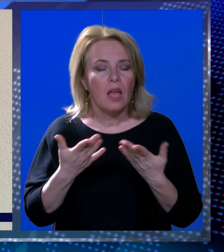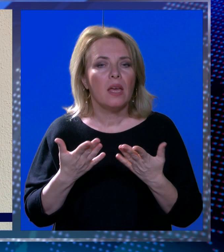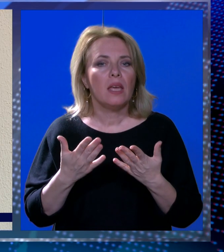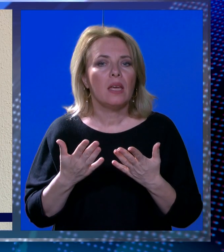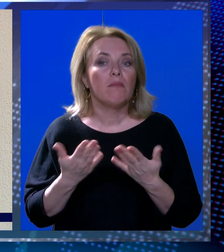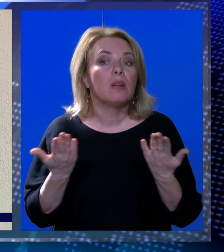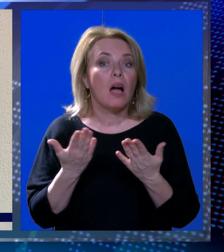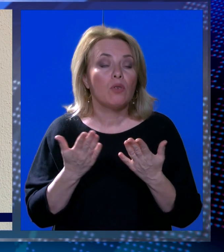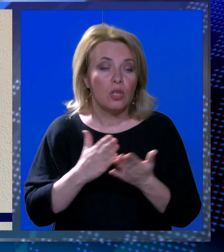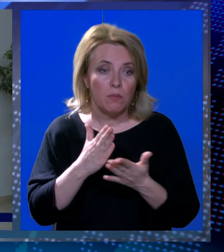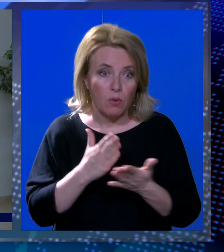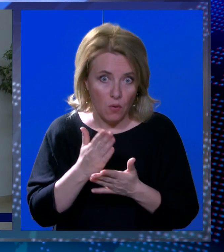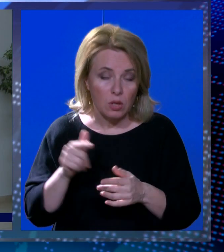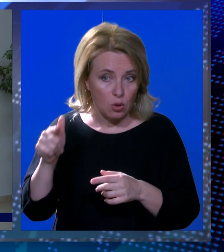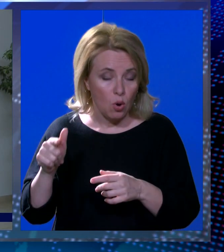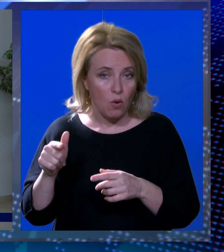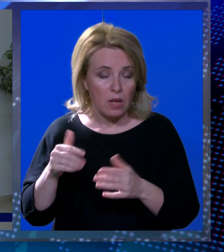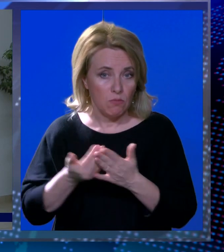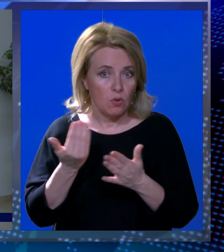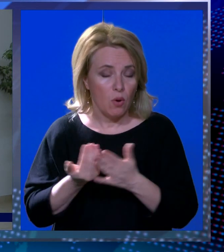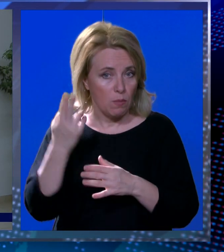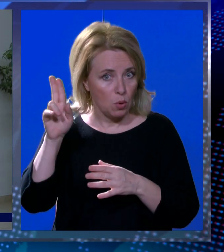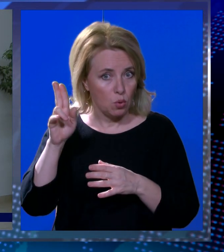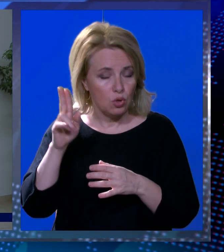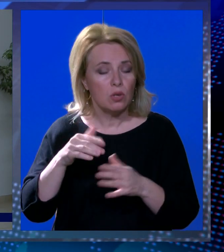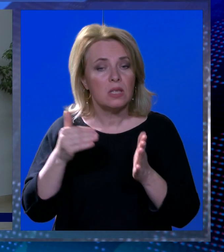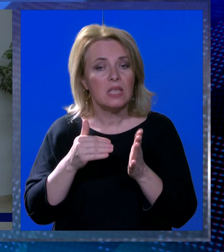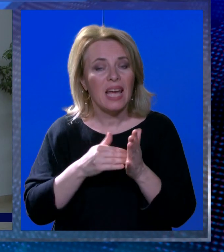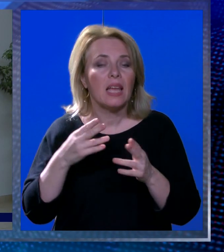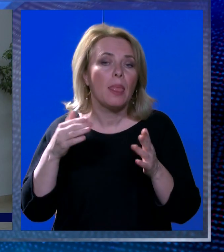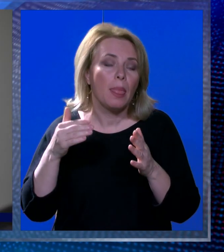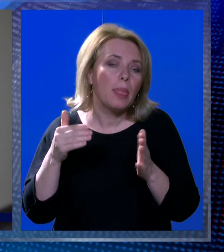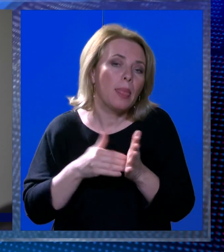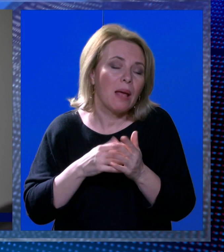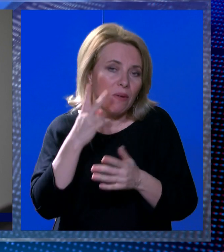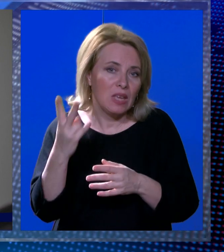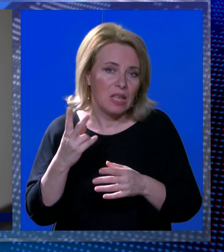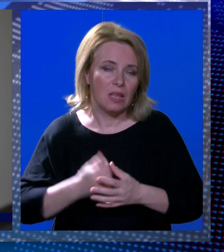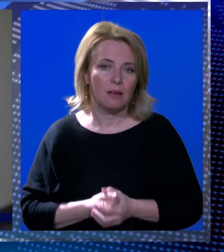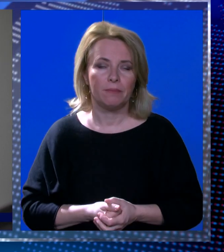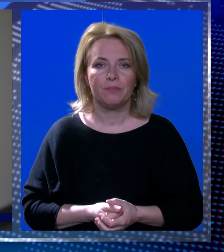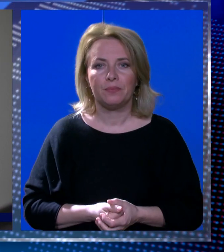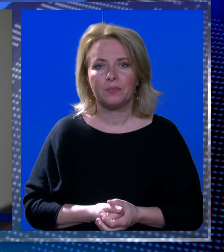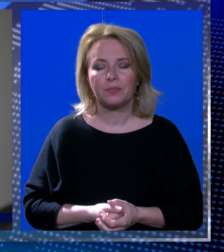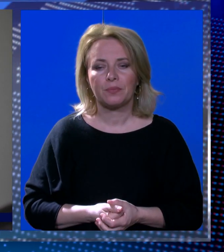stvari pravdanje izostanaka odvijati ostaje tek za vidjeti, budući da je drugo polugodište tek započelo.